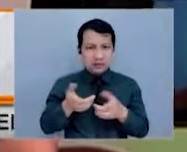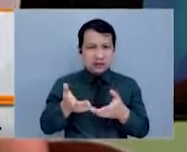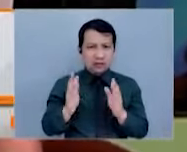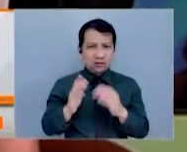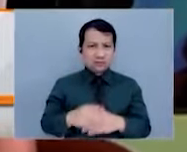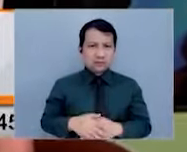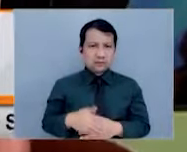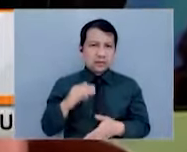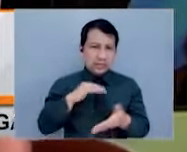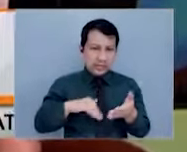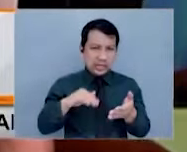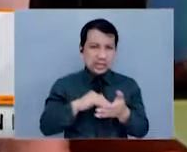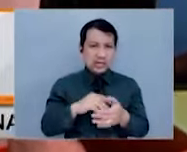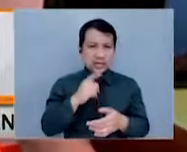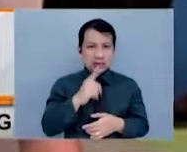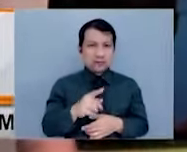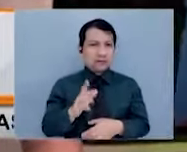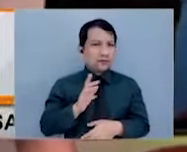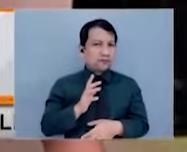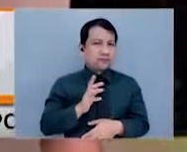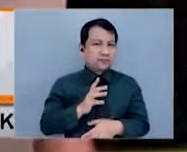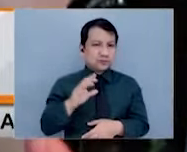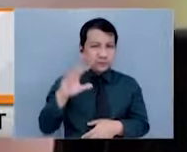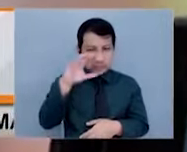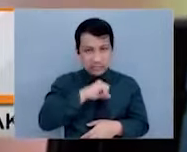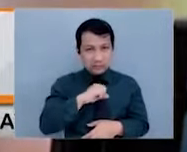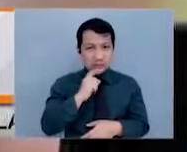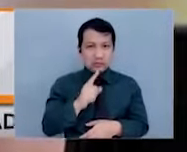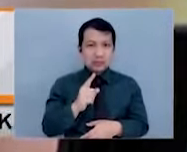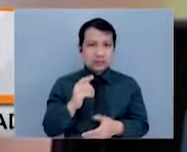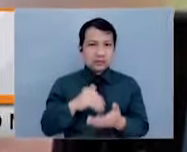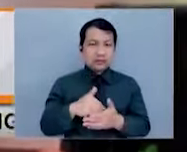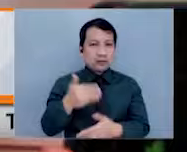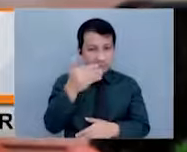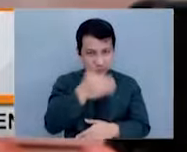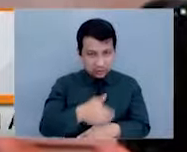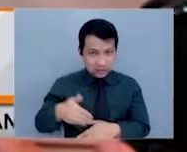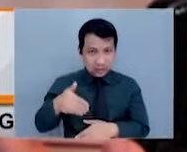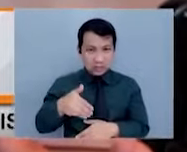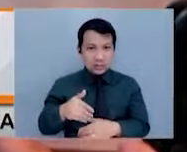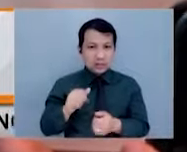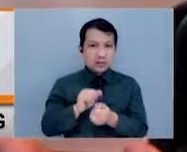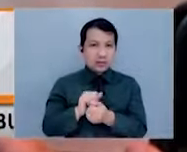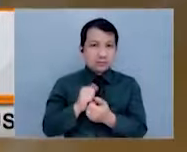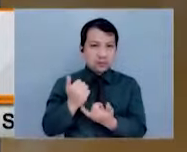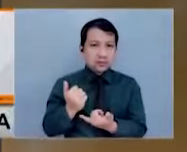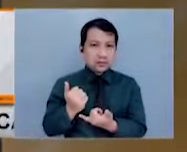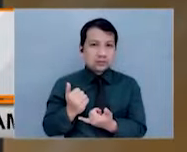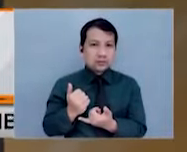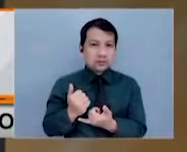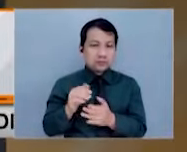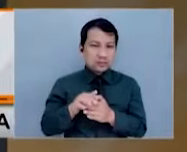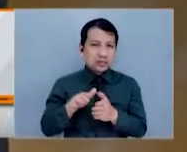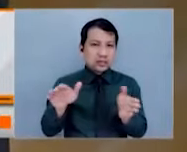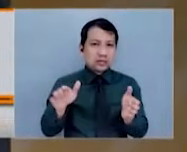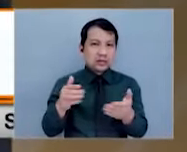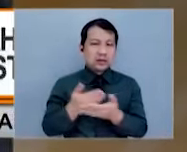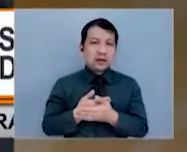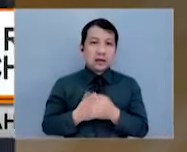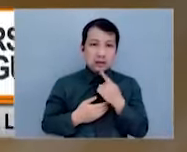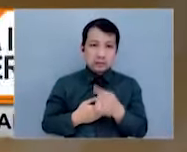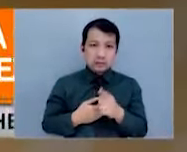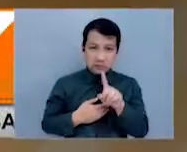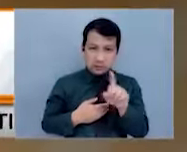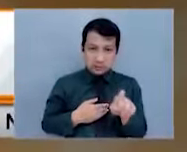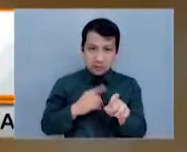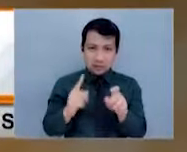again, it's okay to speculate because again, I'm single and it's part of this whole new thing. Pero nang tanungin